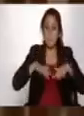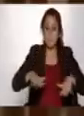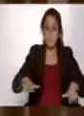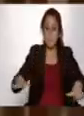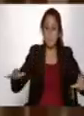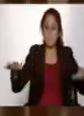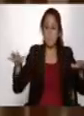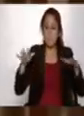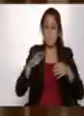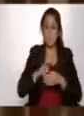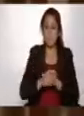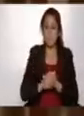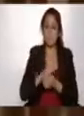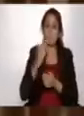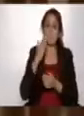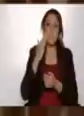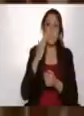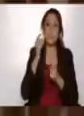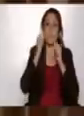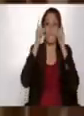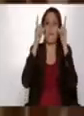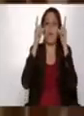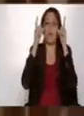الوقت دوت على ما جه يفوقها البت فاقت.